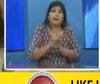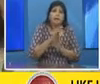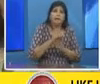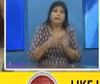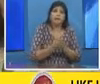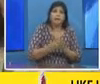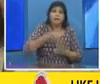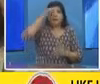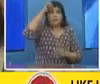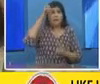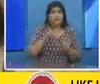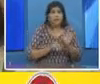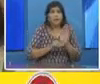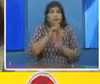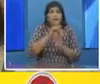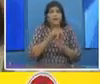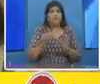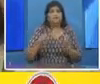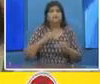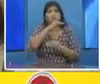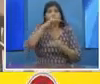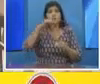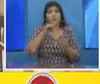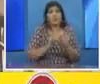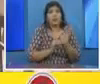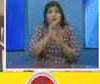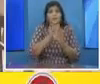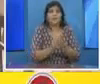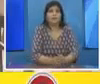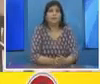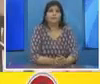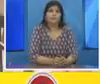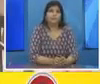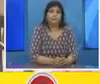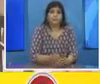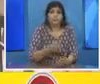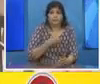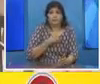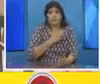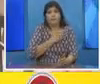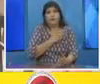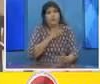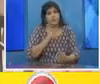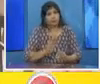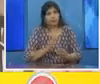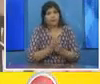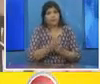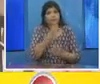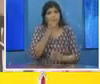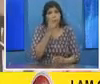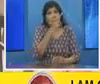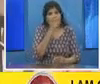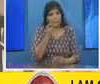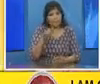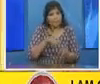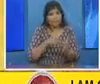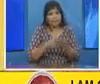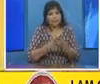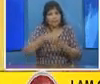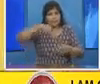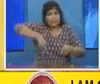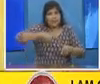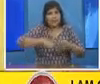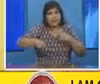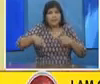बढ़ेंगे और देश भी नई ऊंचाइयों को छुएगा। मुझे भरोसा है कि 2020 भारत